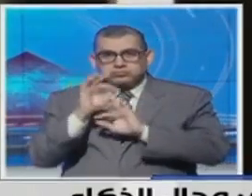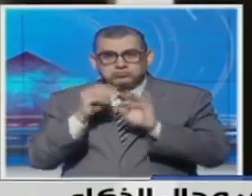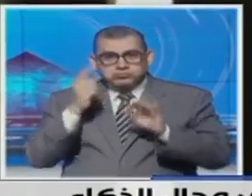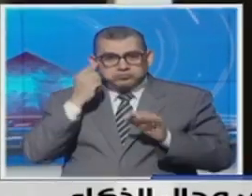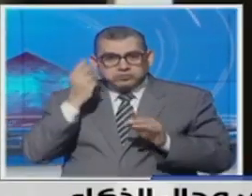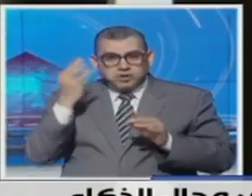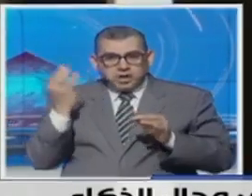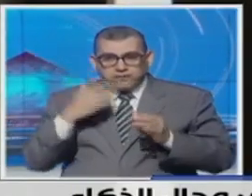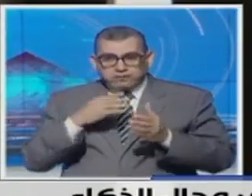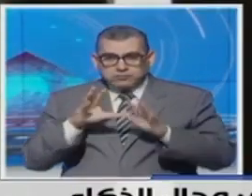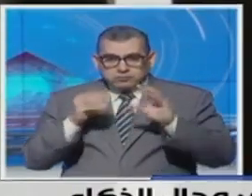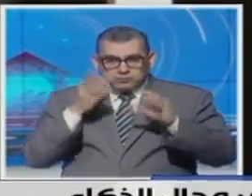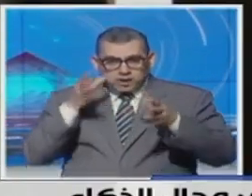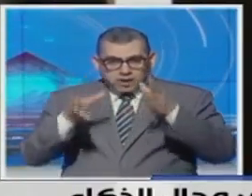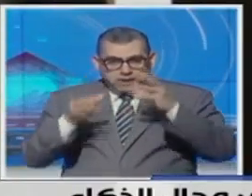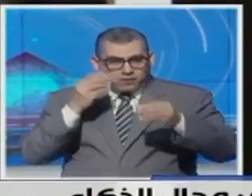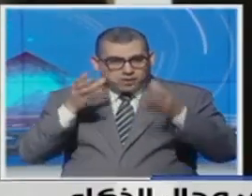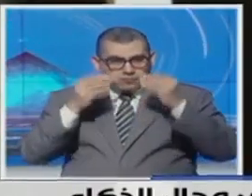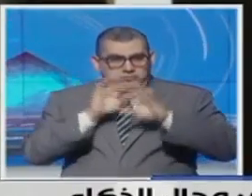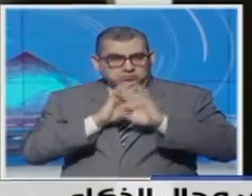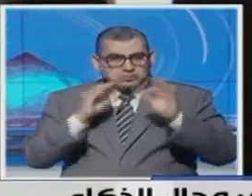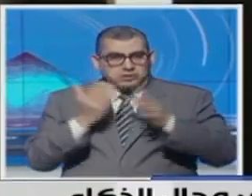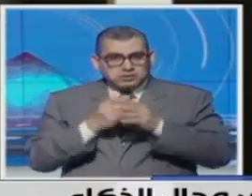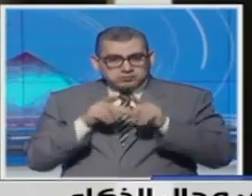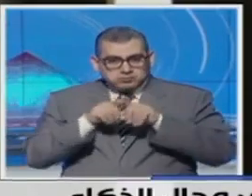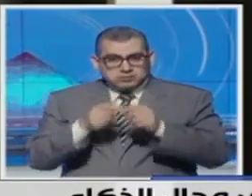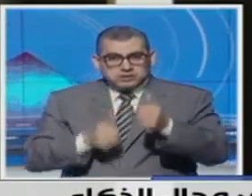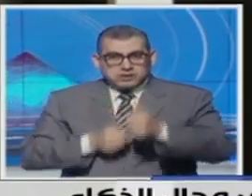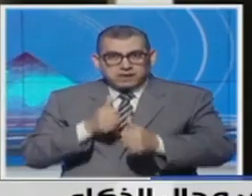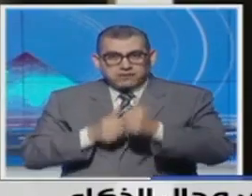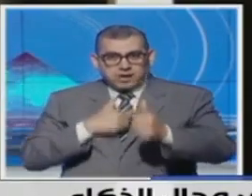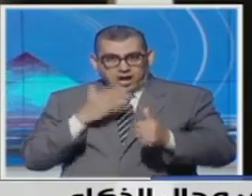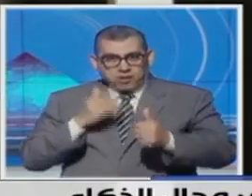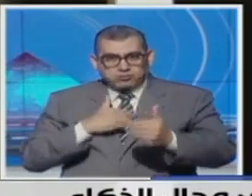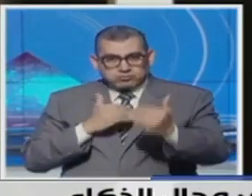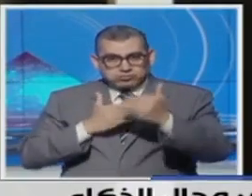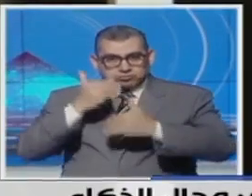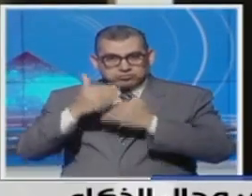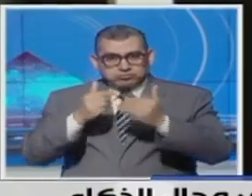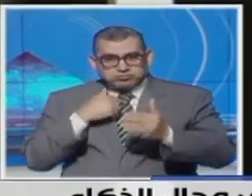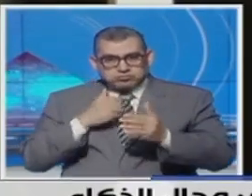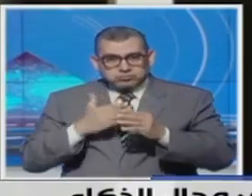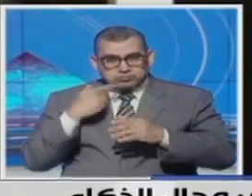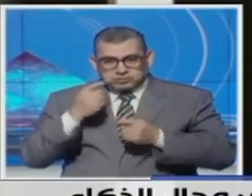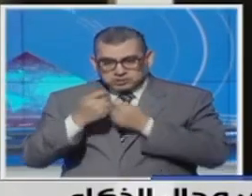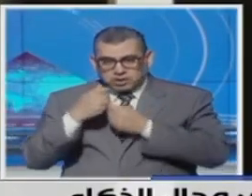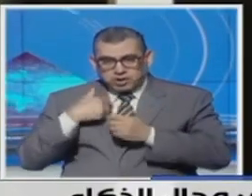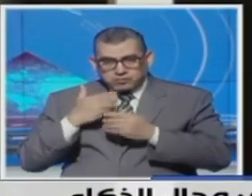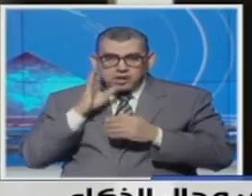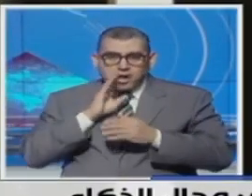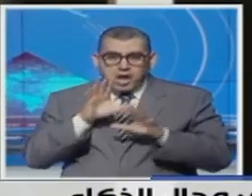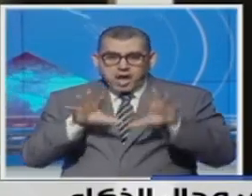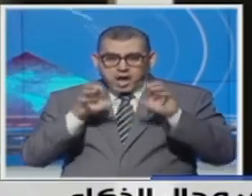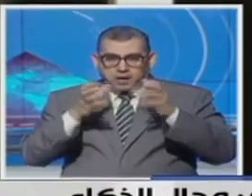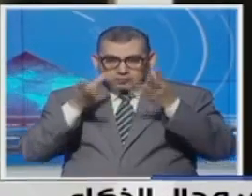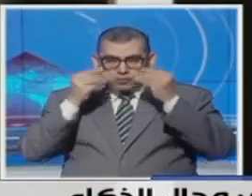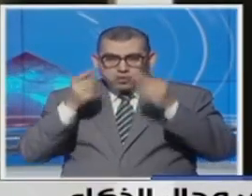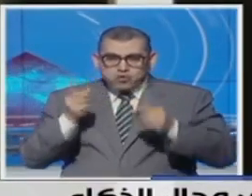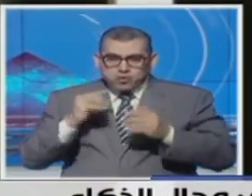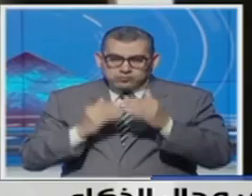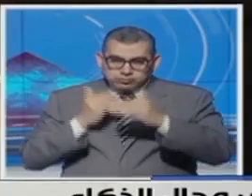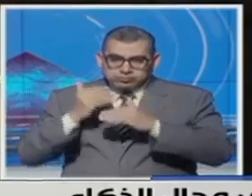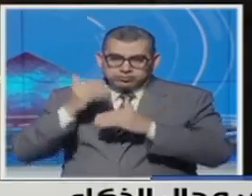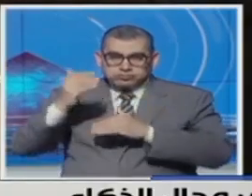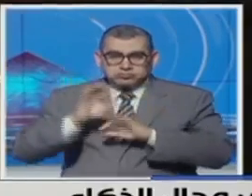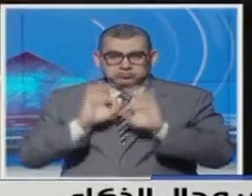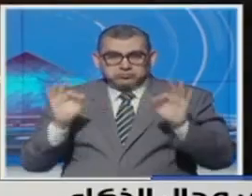المهارات المناسبة ان احنا نعرف ننافس في مجال زي ده، وان احنا نطور من مهاراتنا، وان احنا نتعلم يوم عن يوم اكتر من اليوم اللي